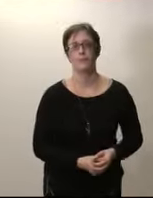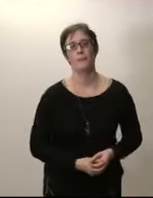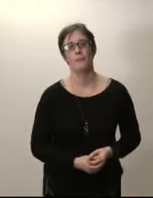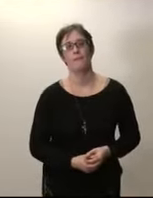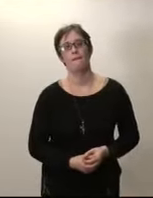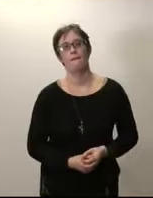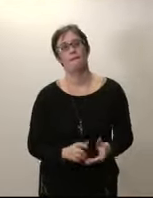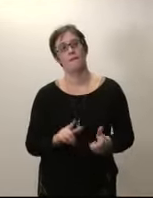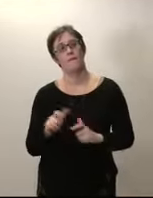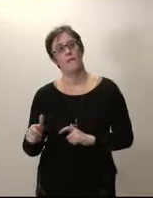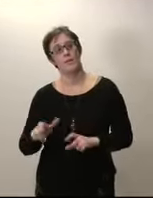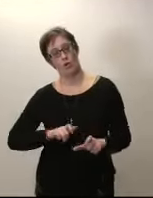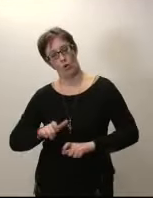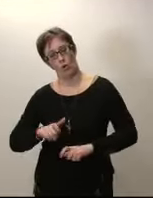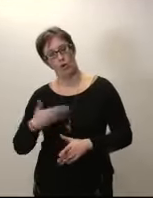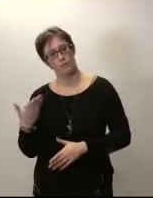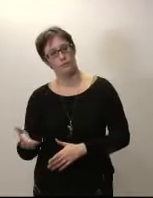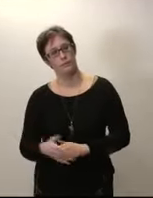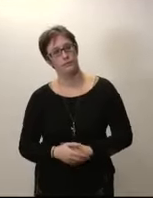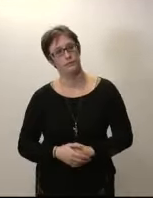peut-être moi qui vais la donner.